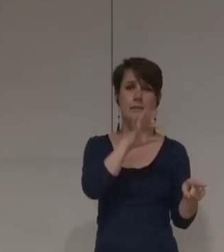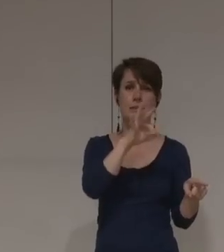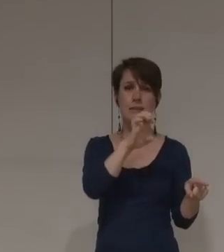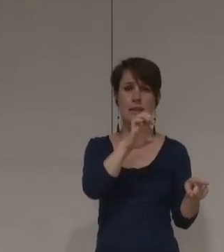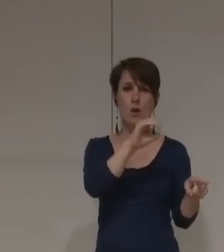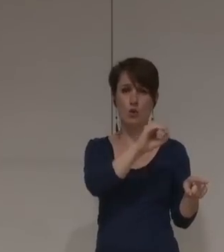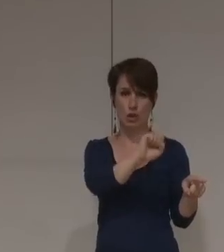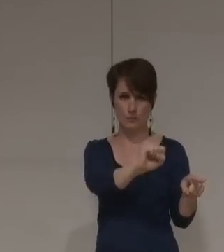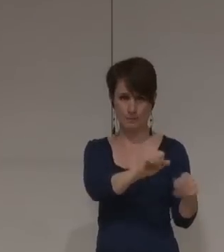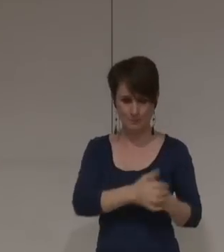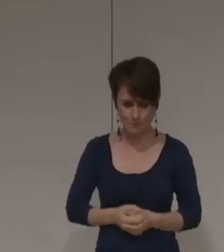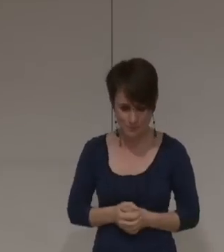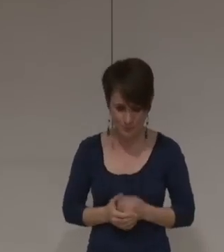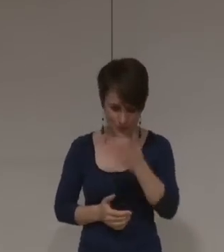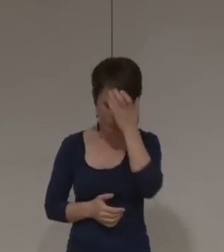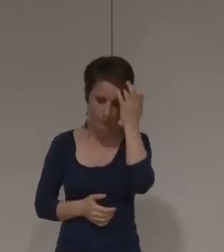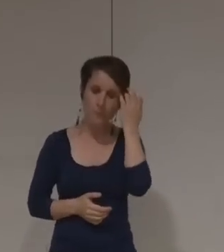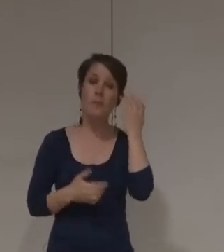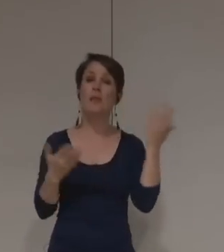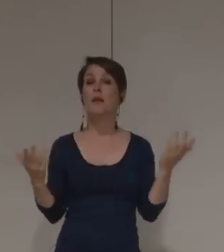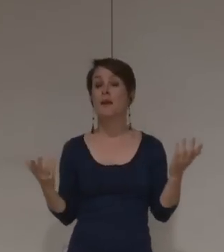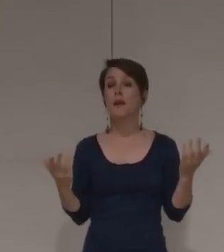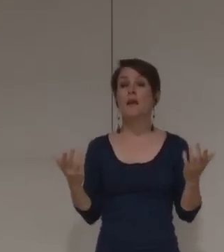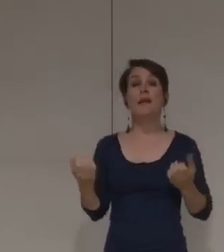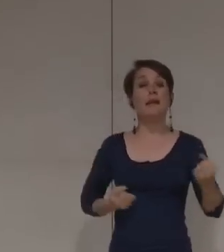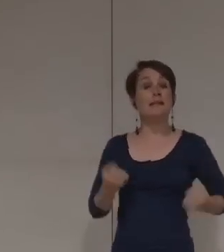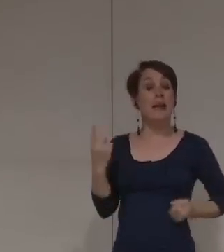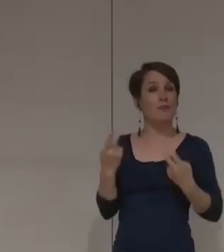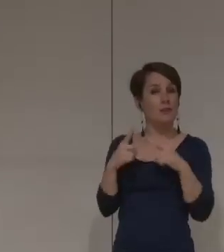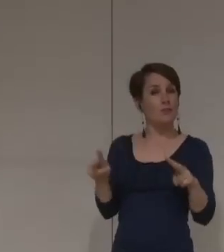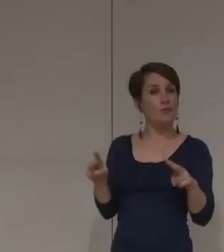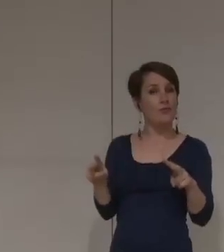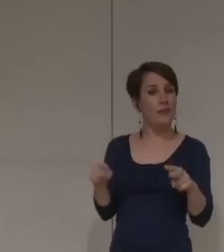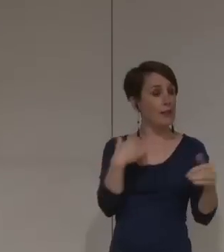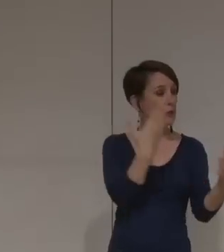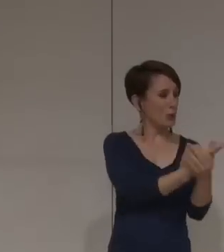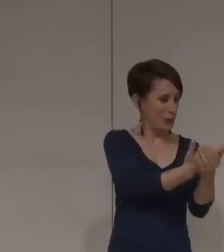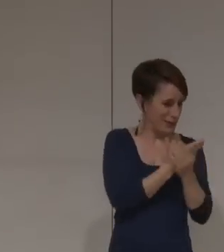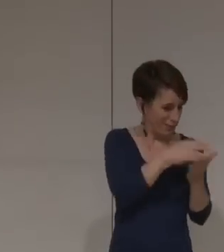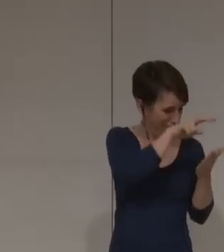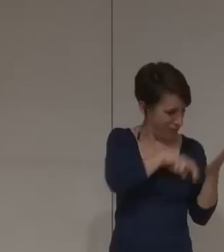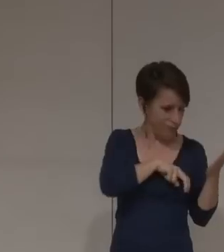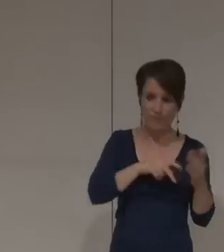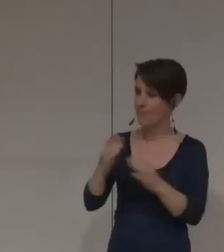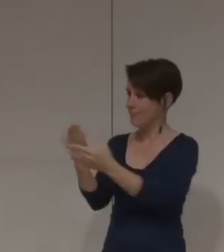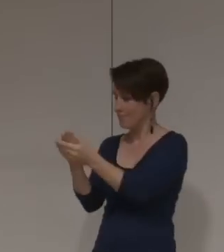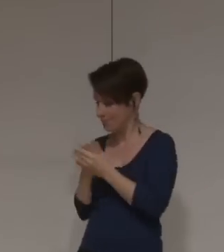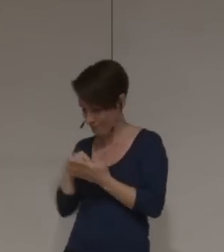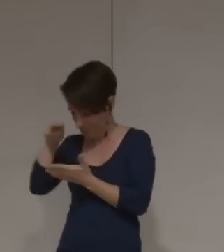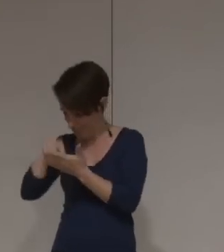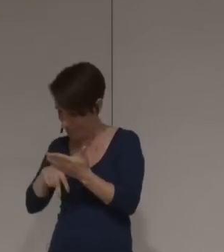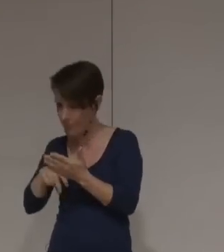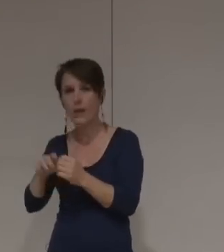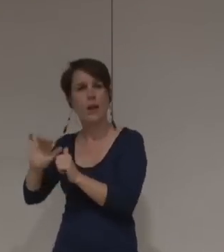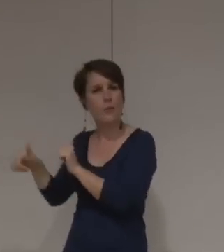de ces offres finales faites par les services de la ville avec l'appui d'assistant à maîtrise